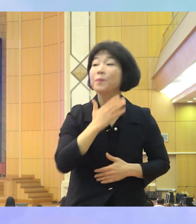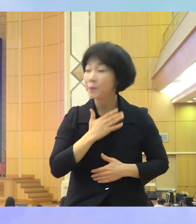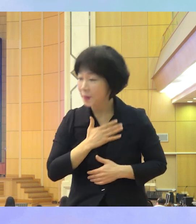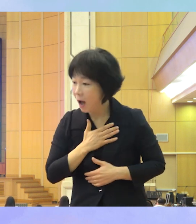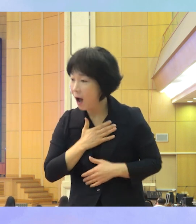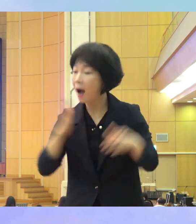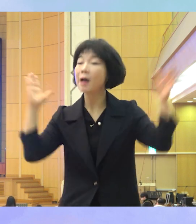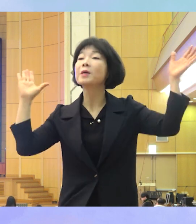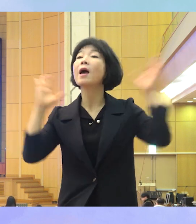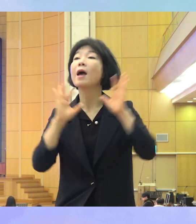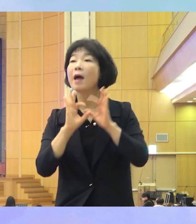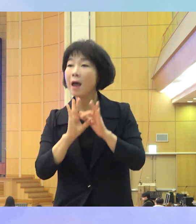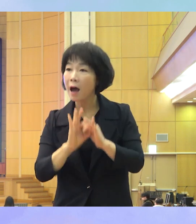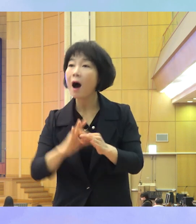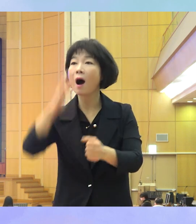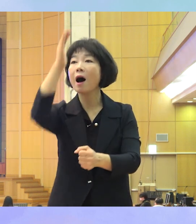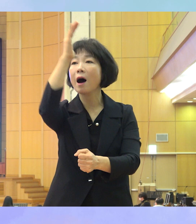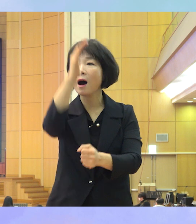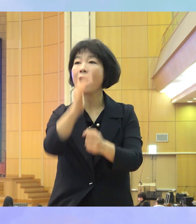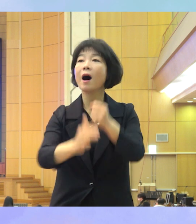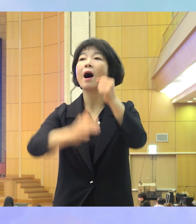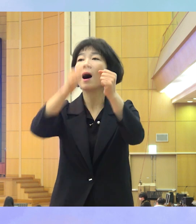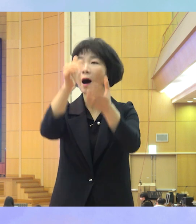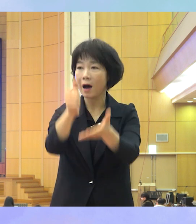좋으신 나의